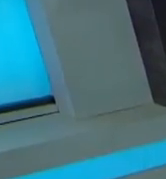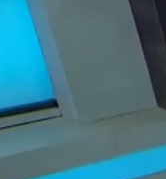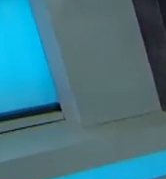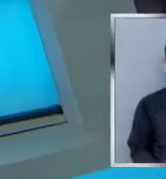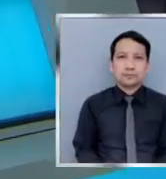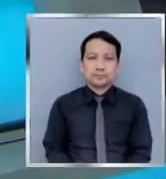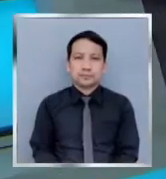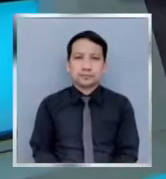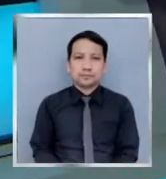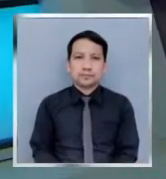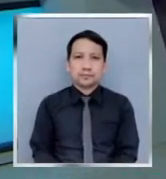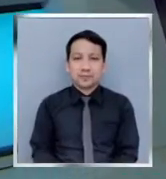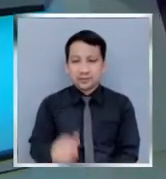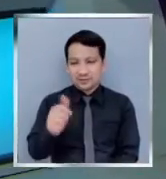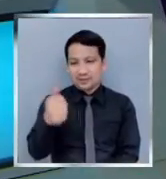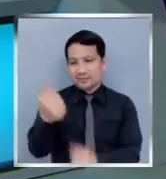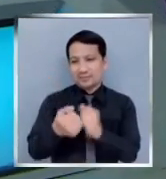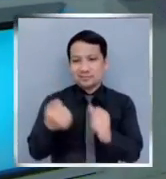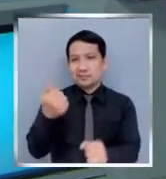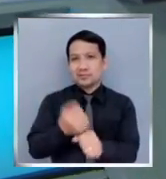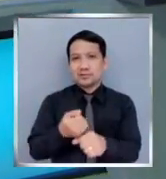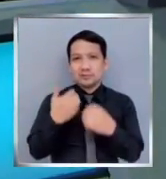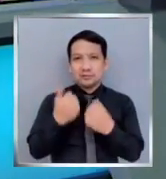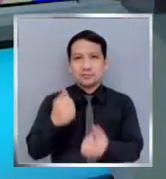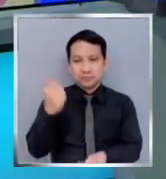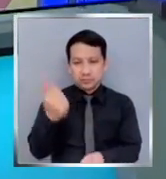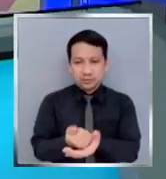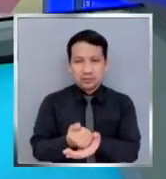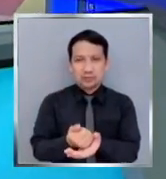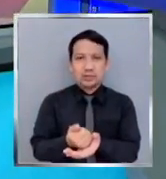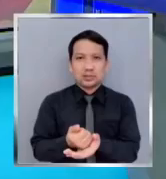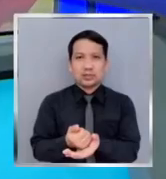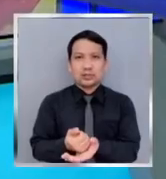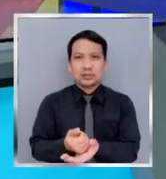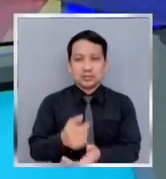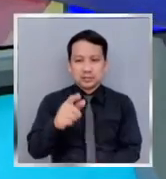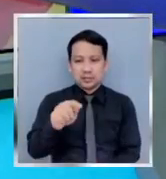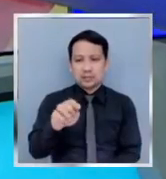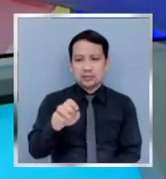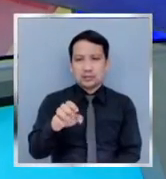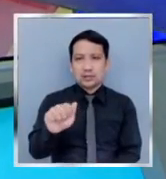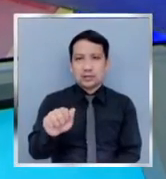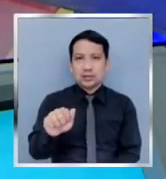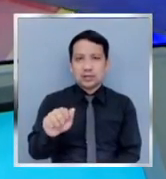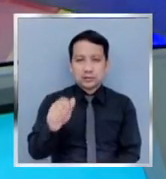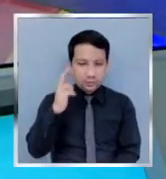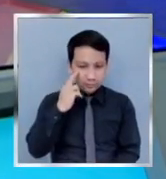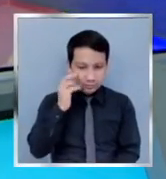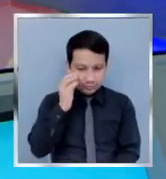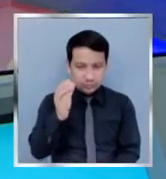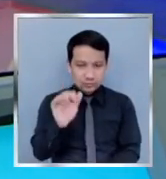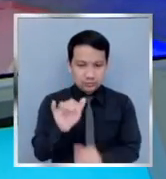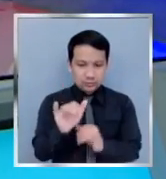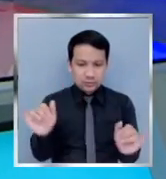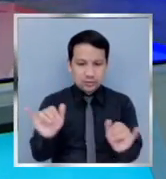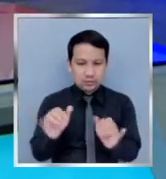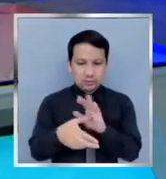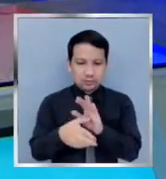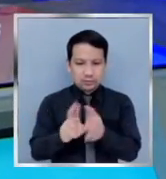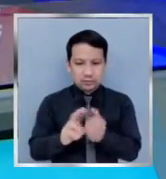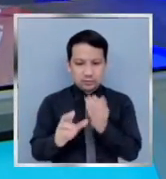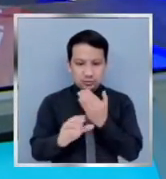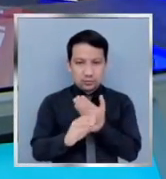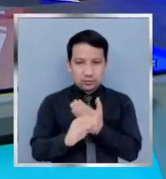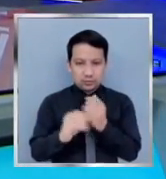10 years and going strong ng Certified to be Kapuso sina Thea Tolentino at Rogen Cruz na parehong nag-renew ng kanilang contract sa